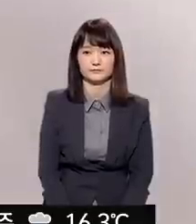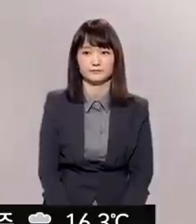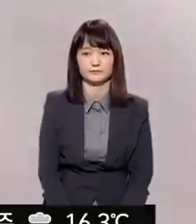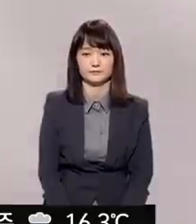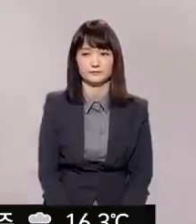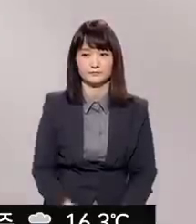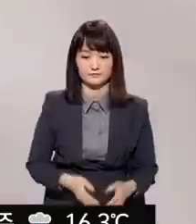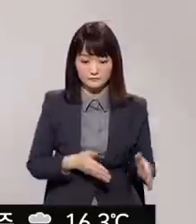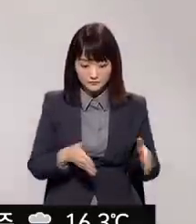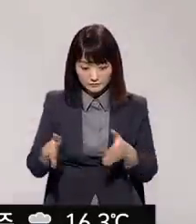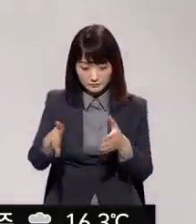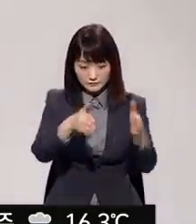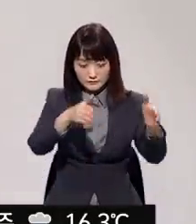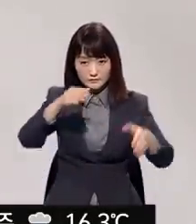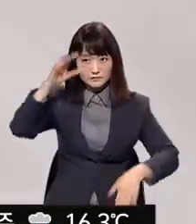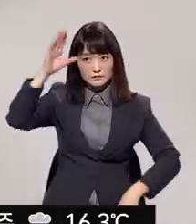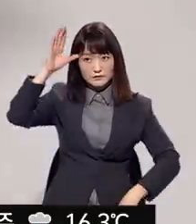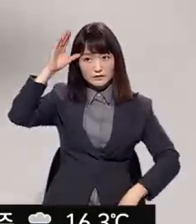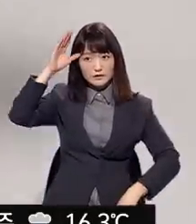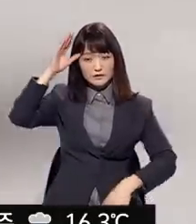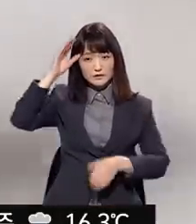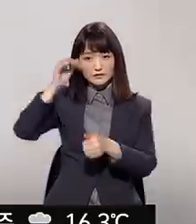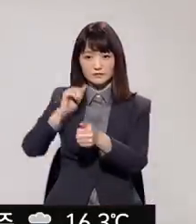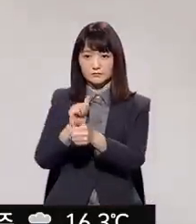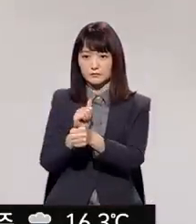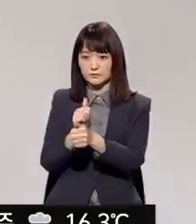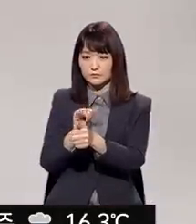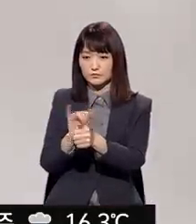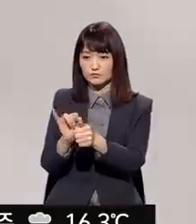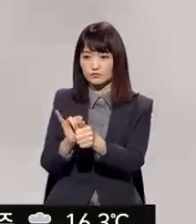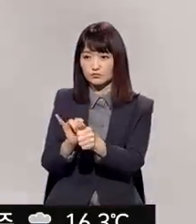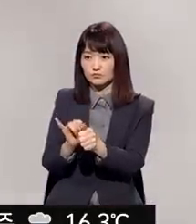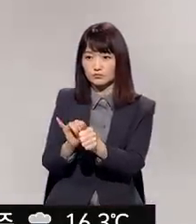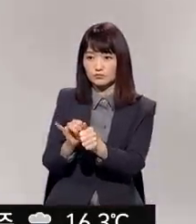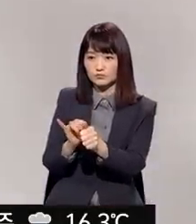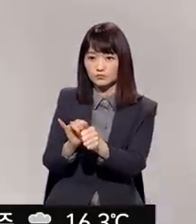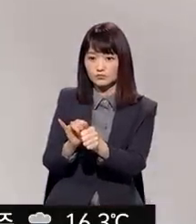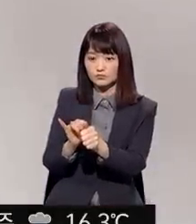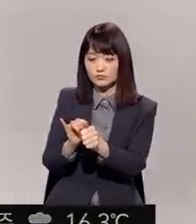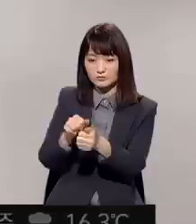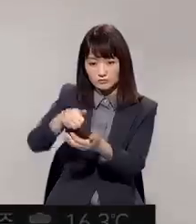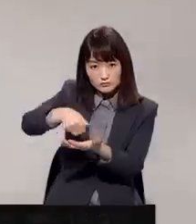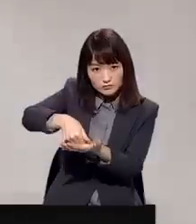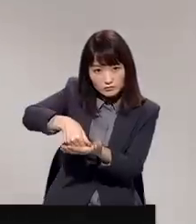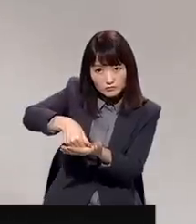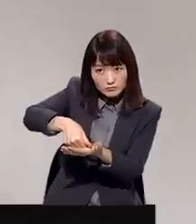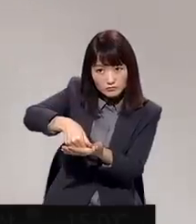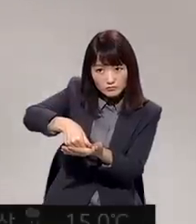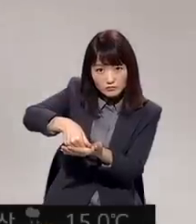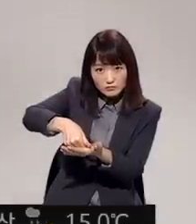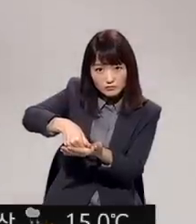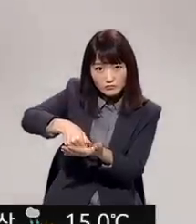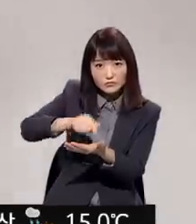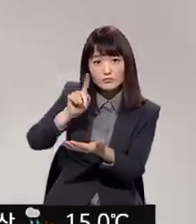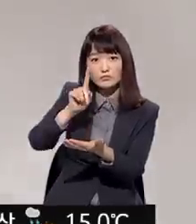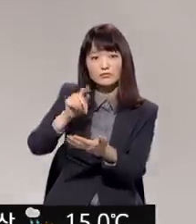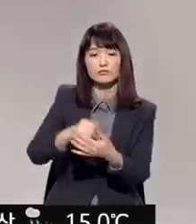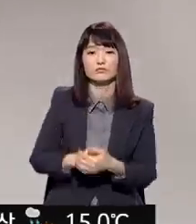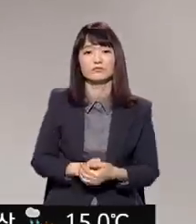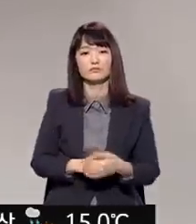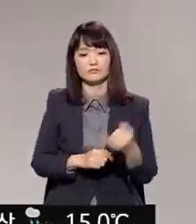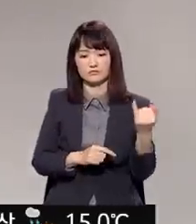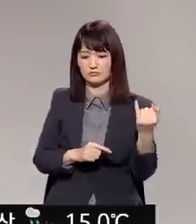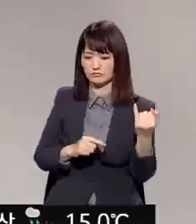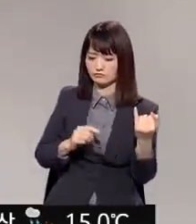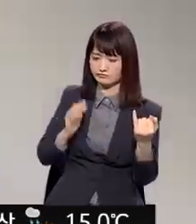자, 도로인데요. 강아지 한 마리가 꼬리를 흔들면서 도로 한복판에 엎드려 있습니다. 아우, 도로에서 저러면 어떡해. 예, 여성도